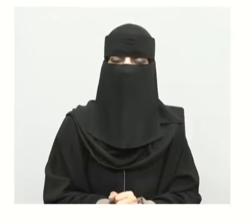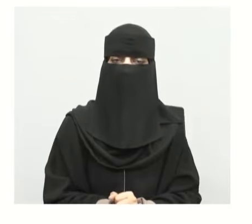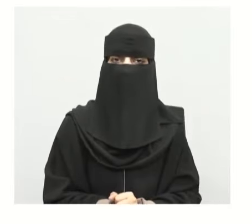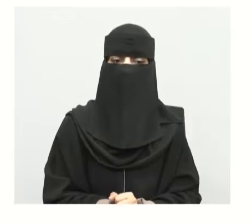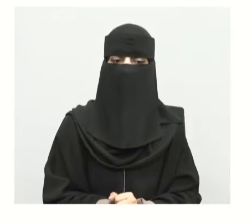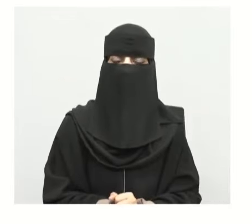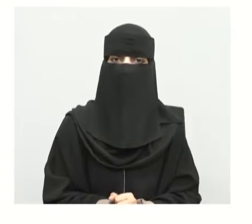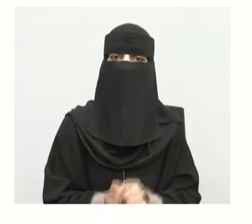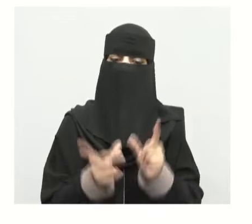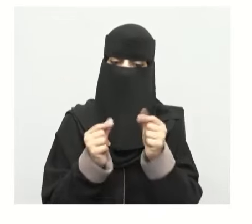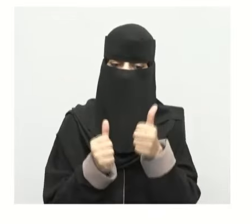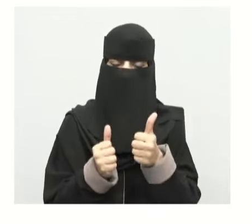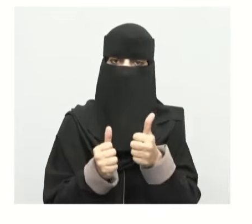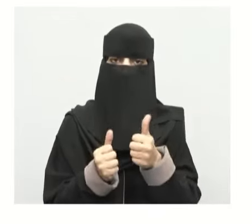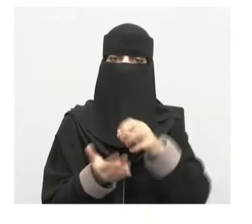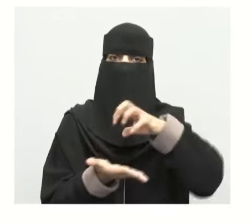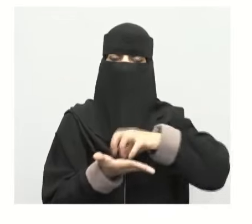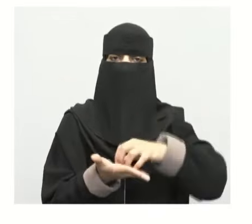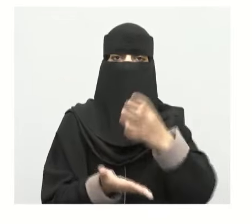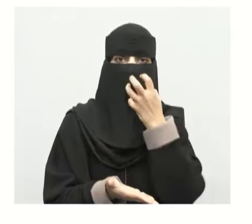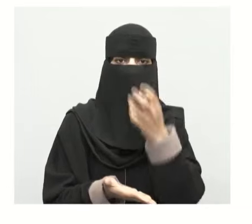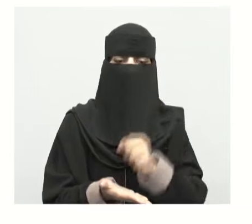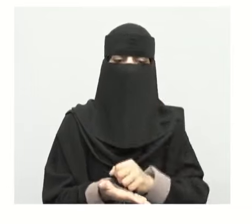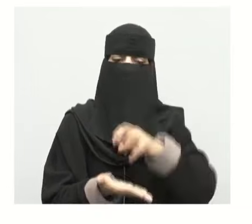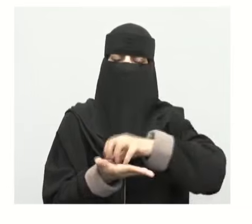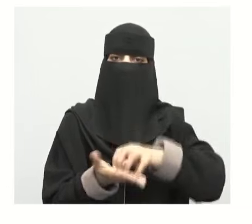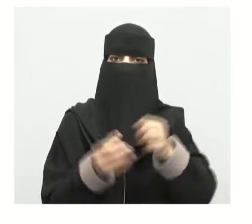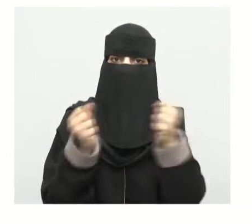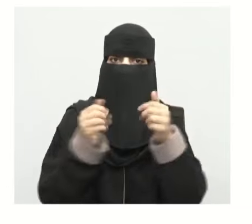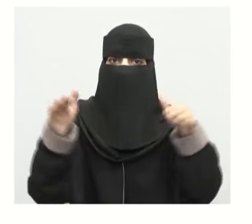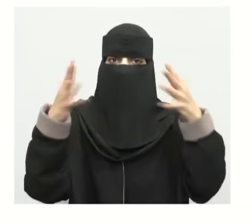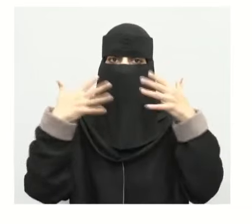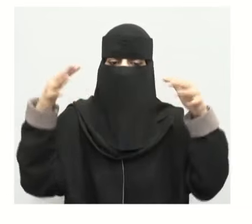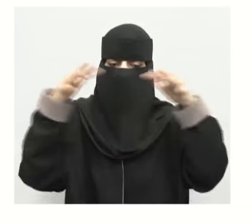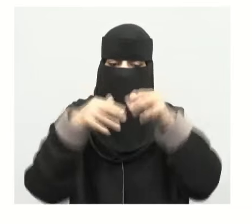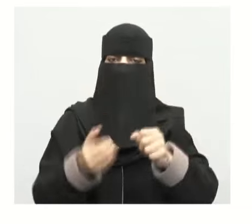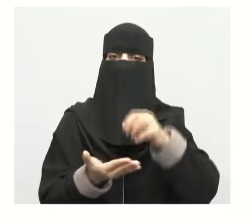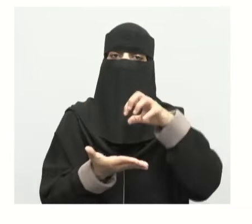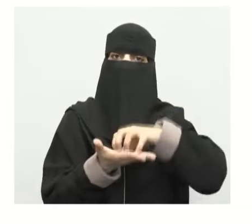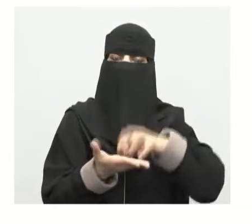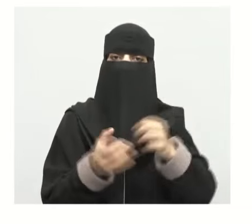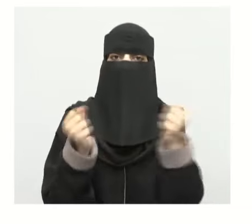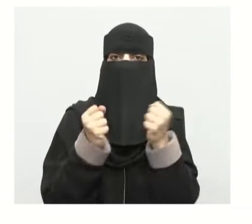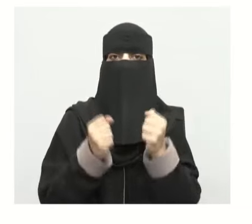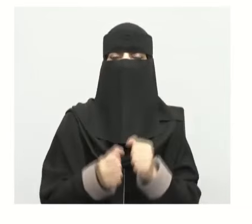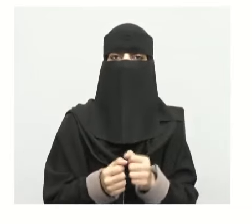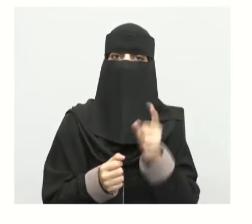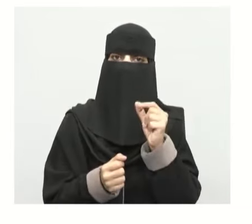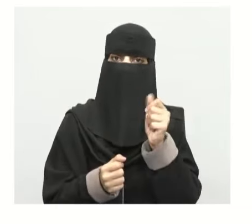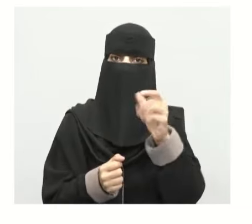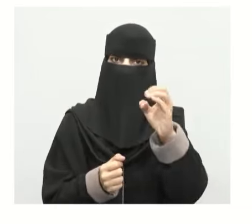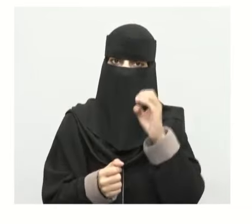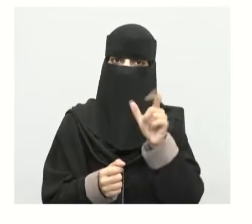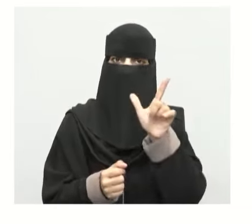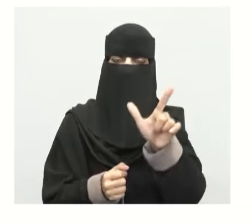العالم ممتاز مناطق حاره ومناطق معتدله ومناطق بارده اجابه